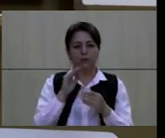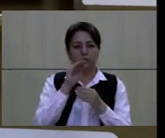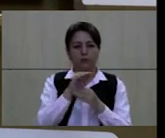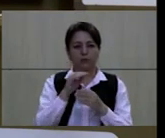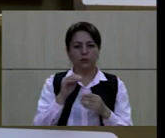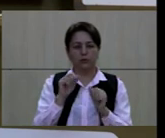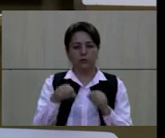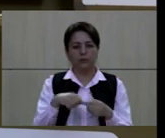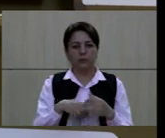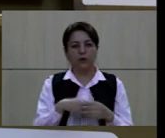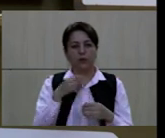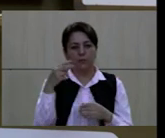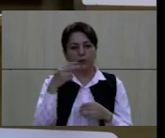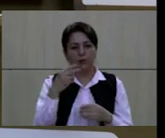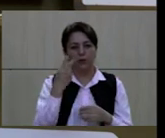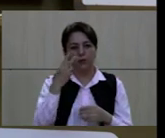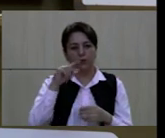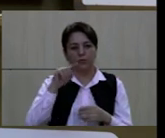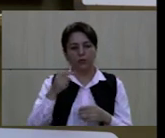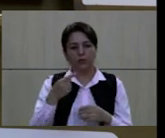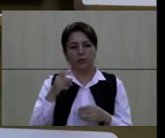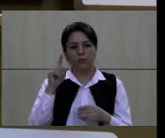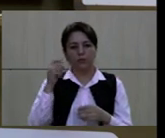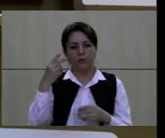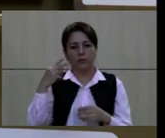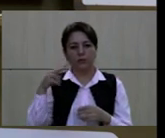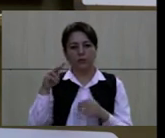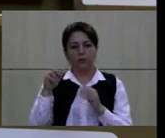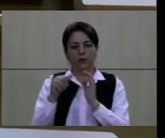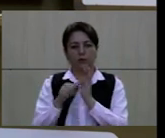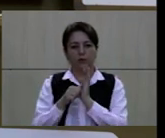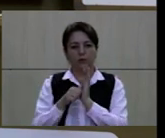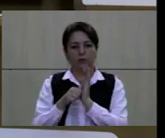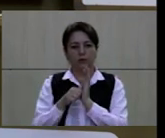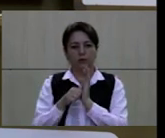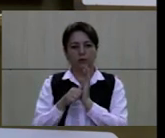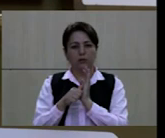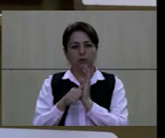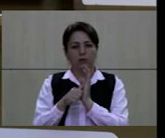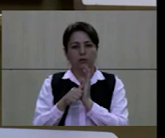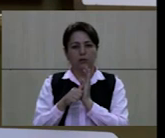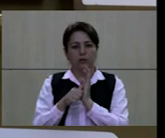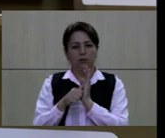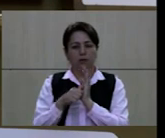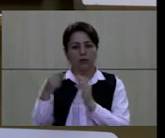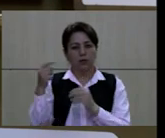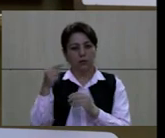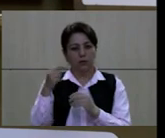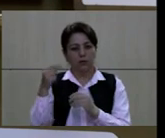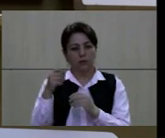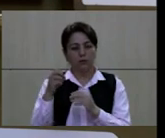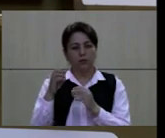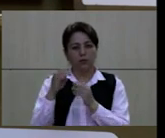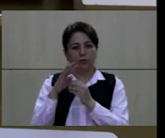mumkin. Barobar 2 butun 126 dan xo'sh ayirsak 14